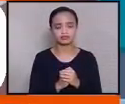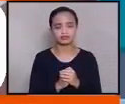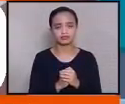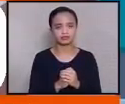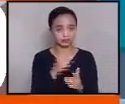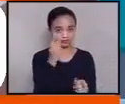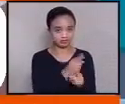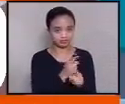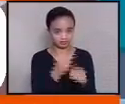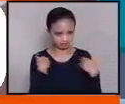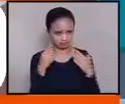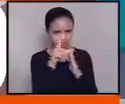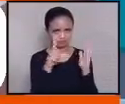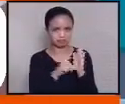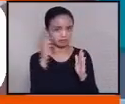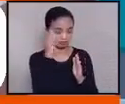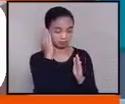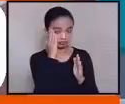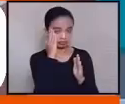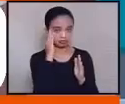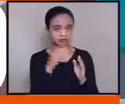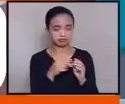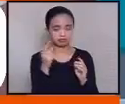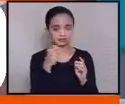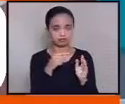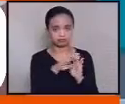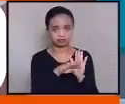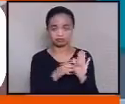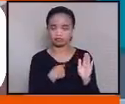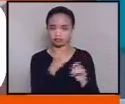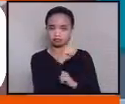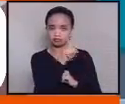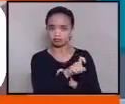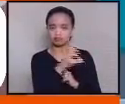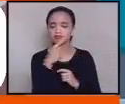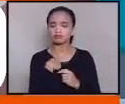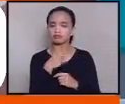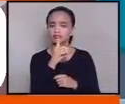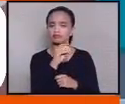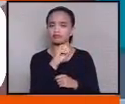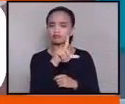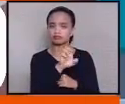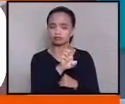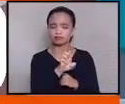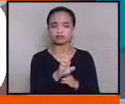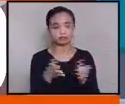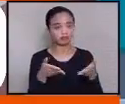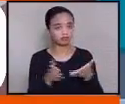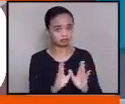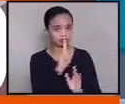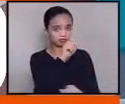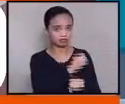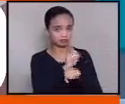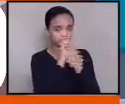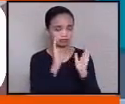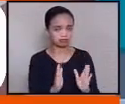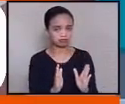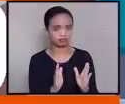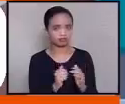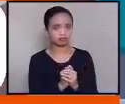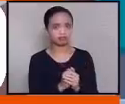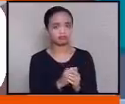Kasi sa nasa batas natin, pagkakaalam ko, later on tatanong ako sa Dole, na allowed ang isang worker minimum at least